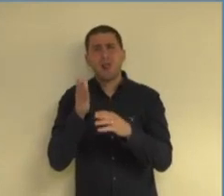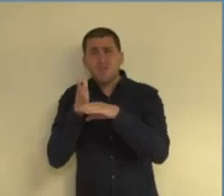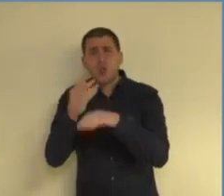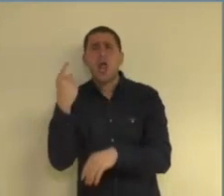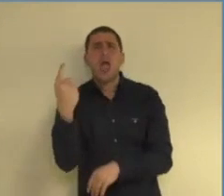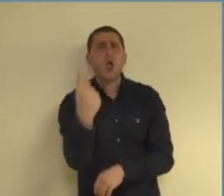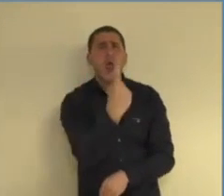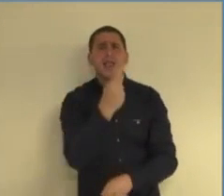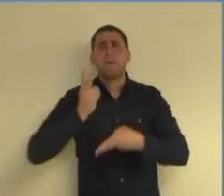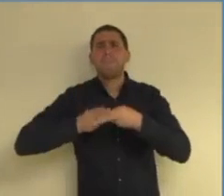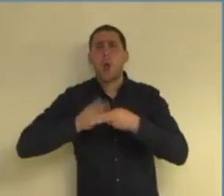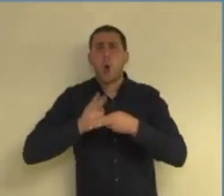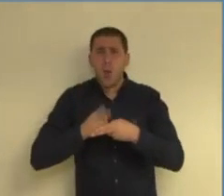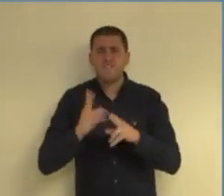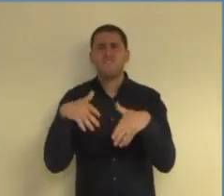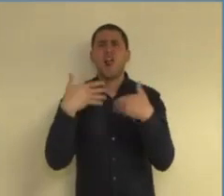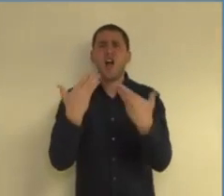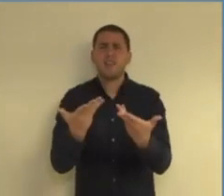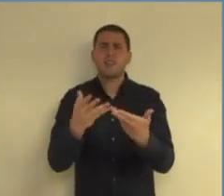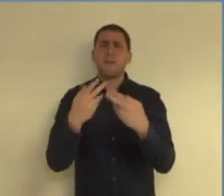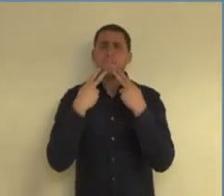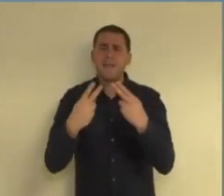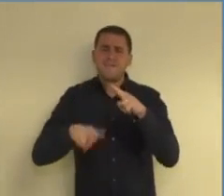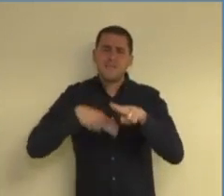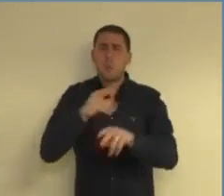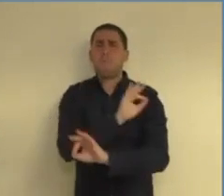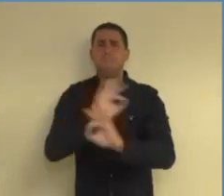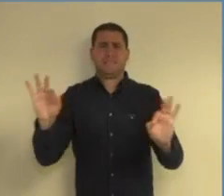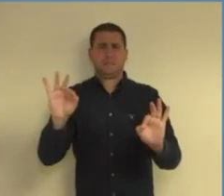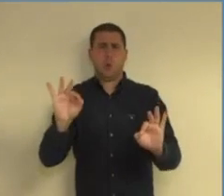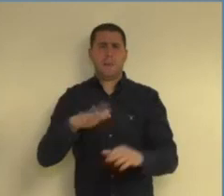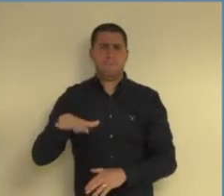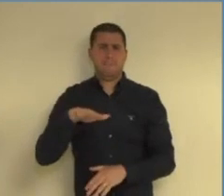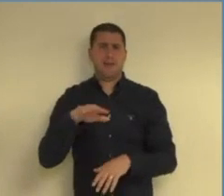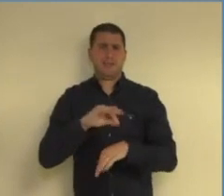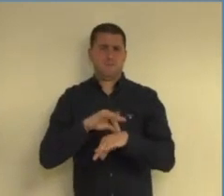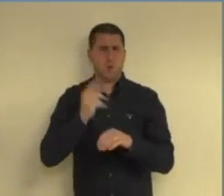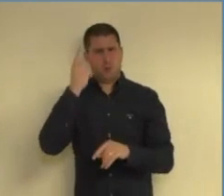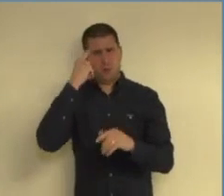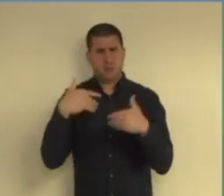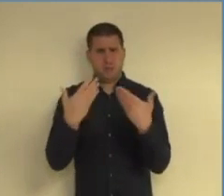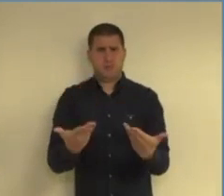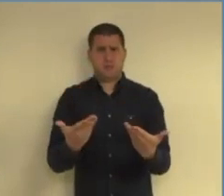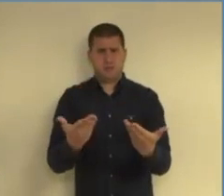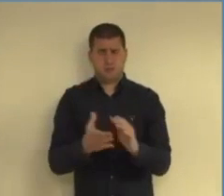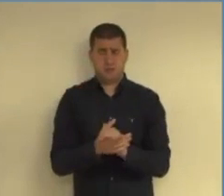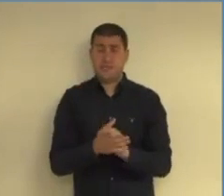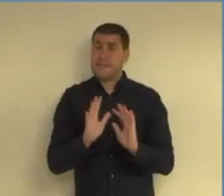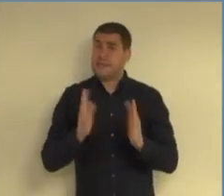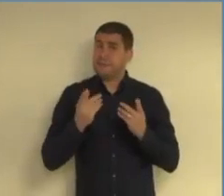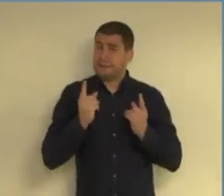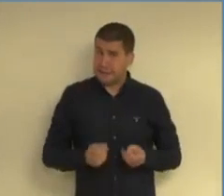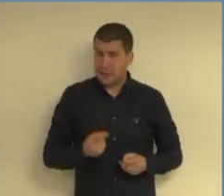לכל אחד ואחד מהחולים וניתן לו את הטיפול המצוין שהמערכת הזאת יודעת לתת אם